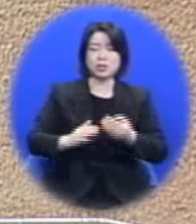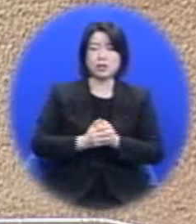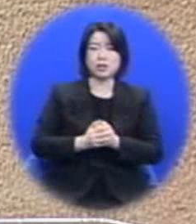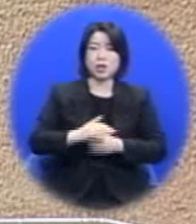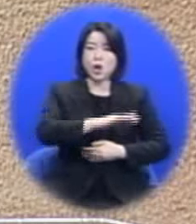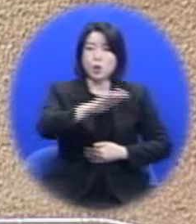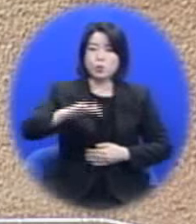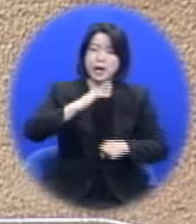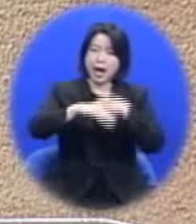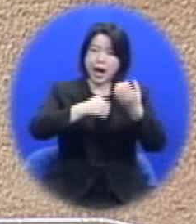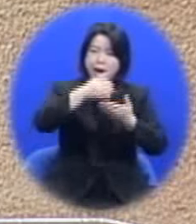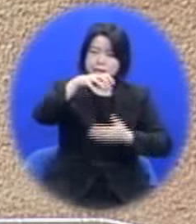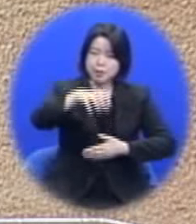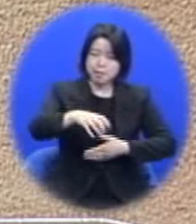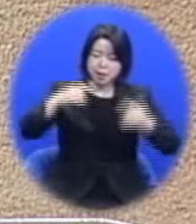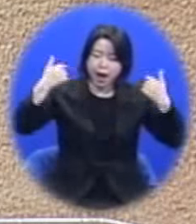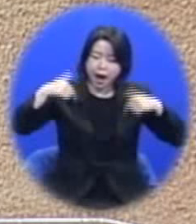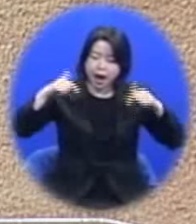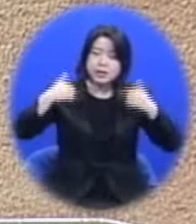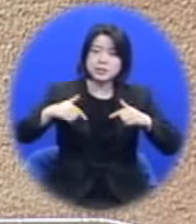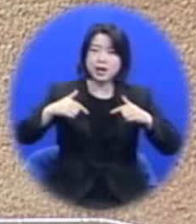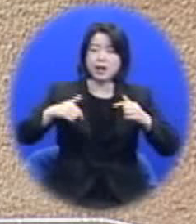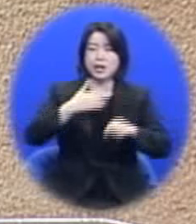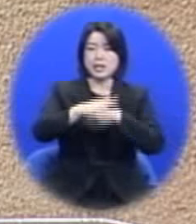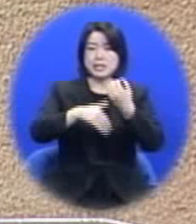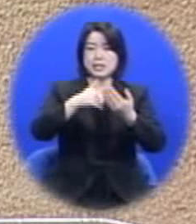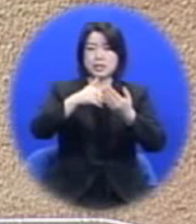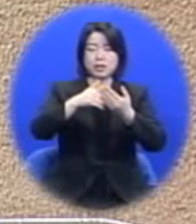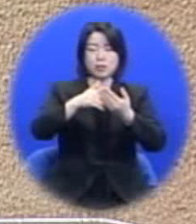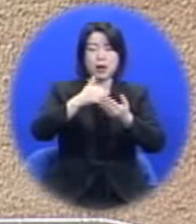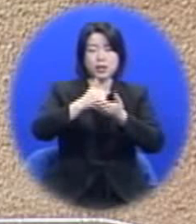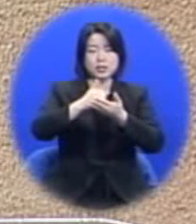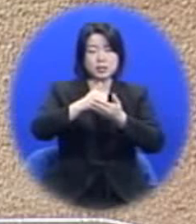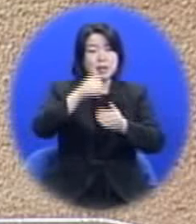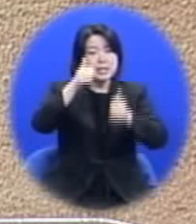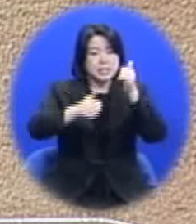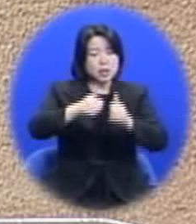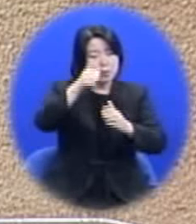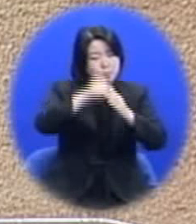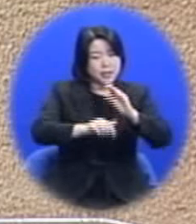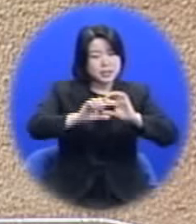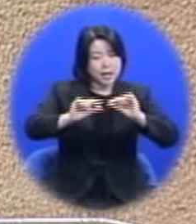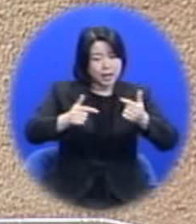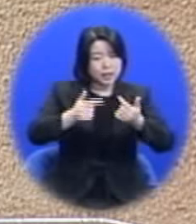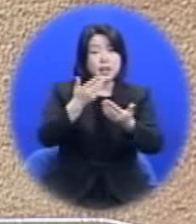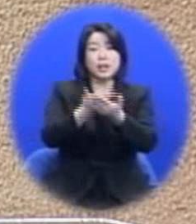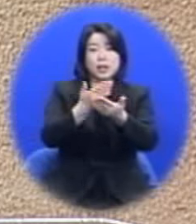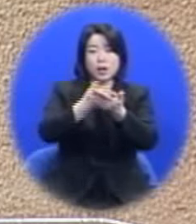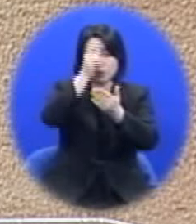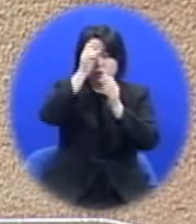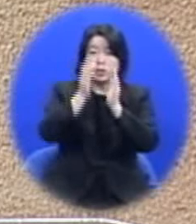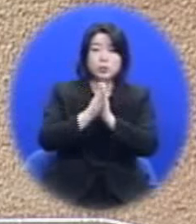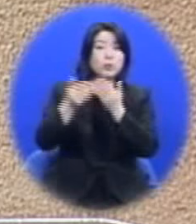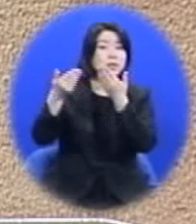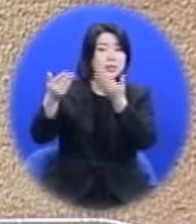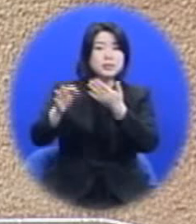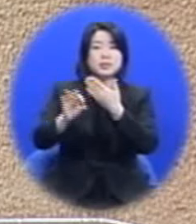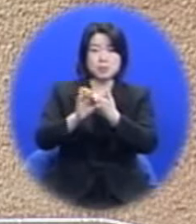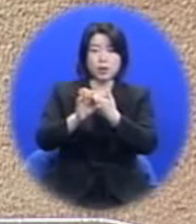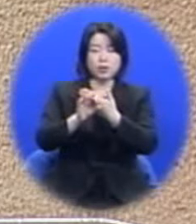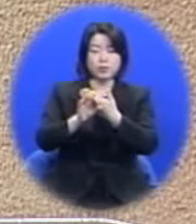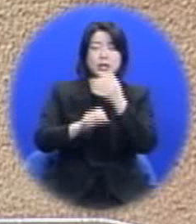우리가 하나님 앞에 항상 시험에 들게 하지 않게 해 달라고 기도하면 그러면